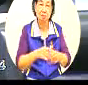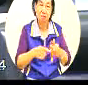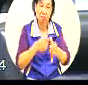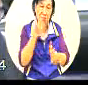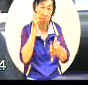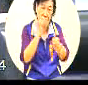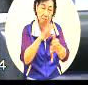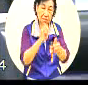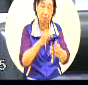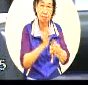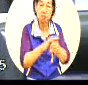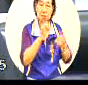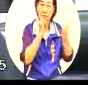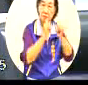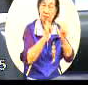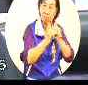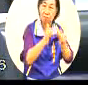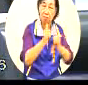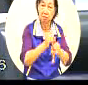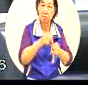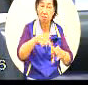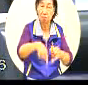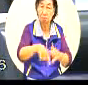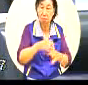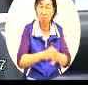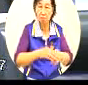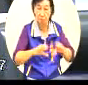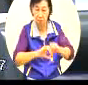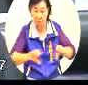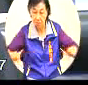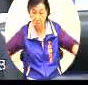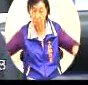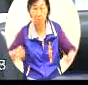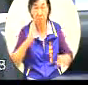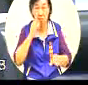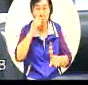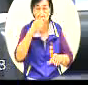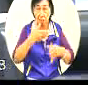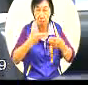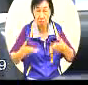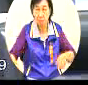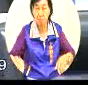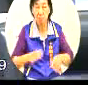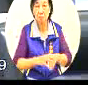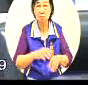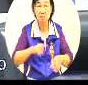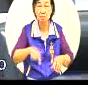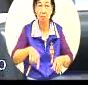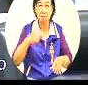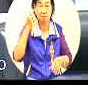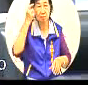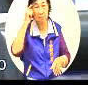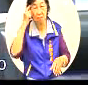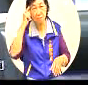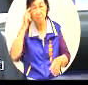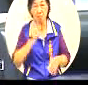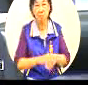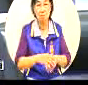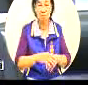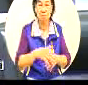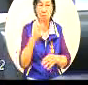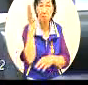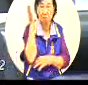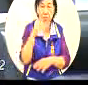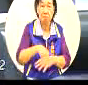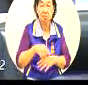哦，所以民众一直以为说，就好像这个污水下水道的接管，民众以为是怎样，跟起建户开票